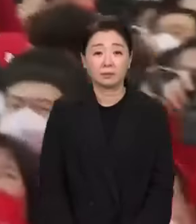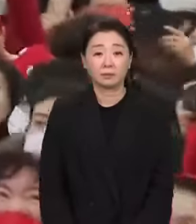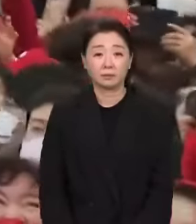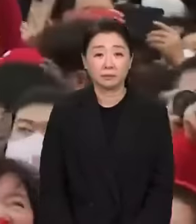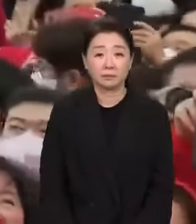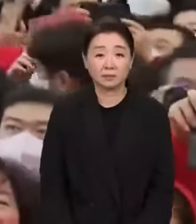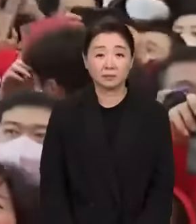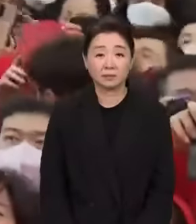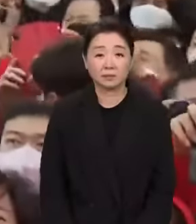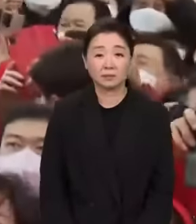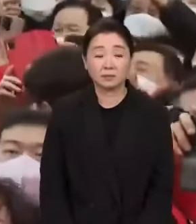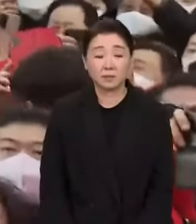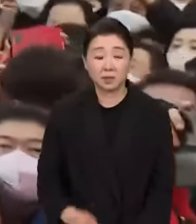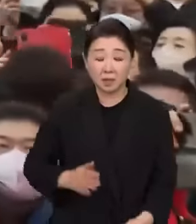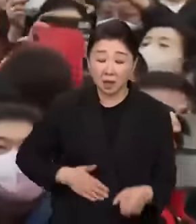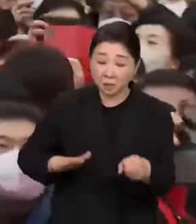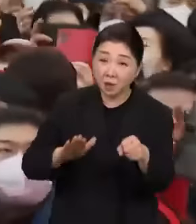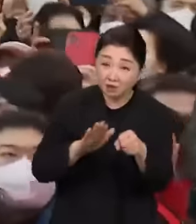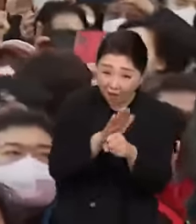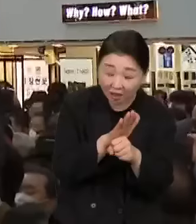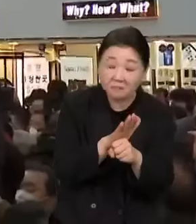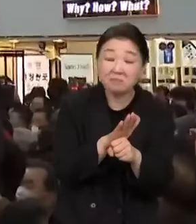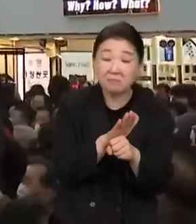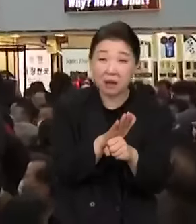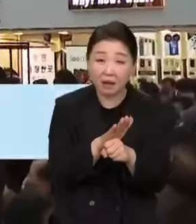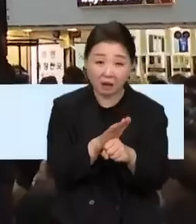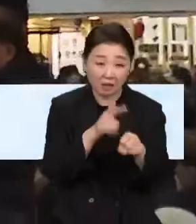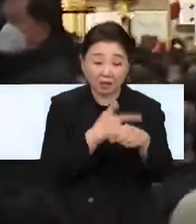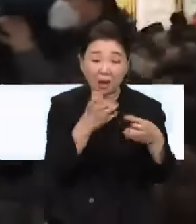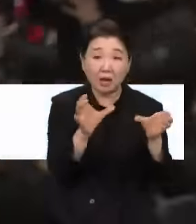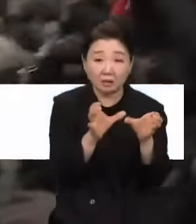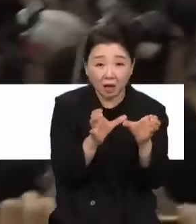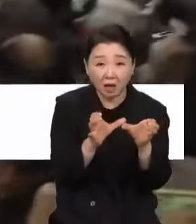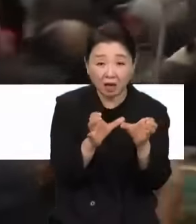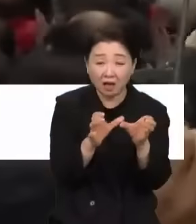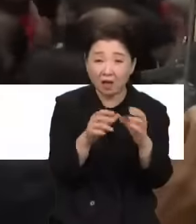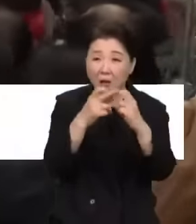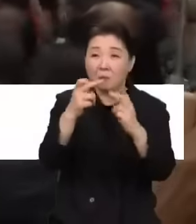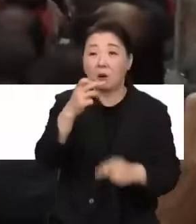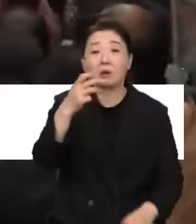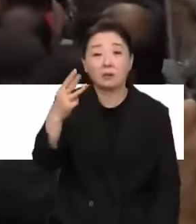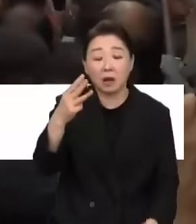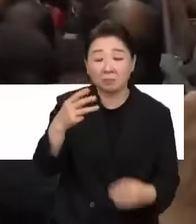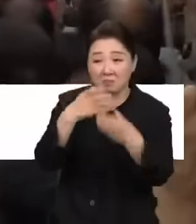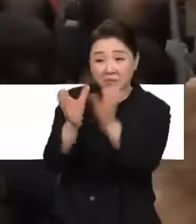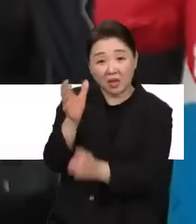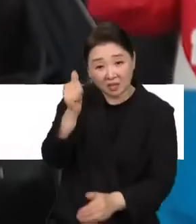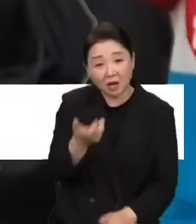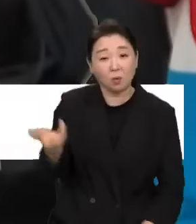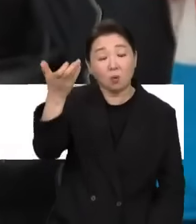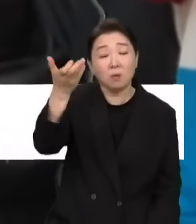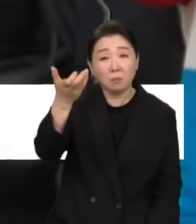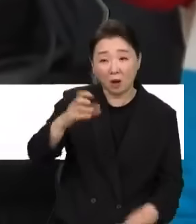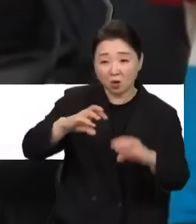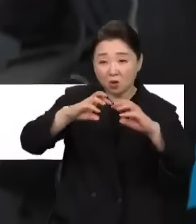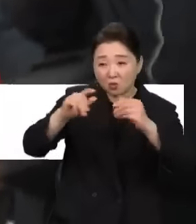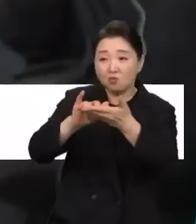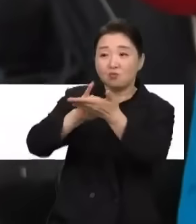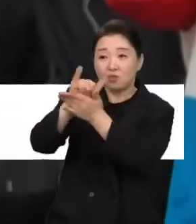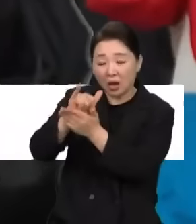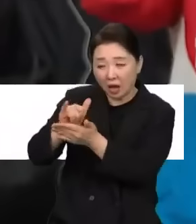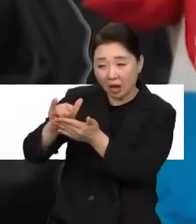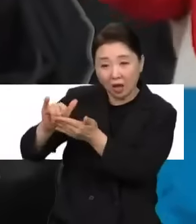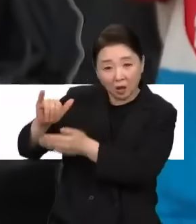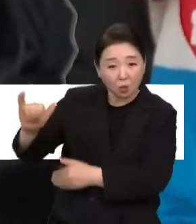삼성 중장인 해병대 사령관을 사성 대장으로 올려서 육해 공군과 함께 사군 체제로 만들겠다는 건